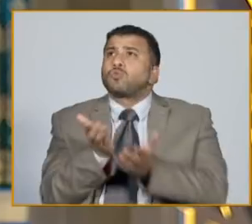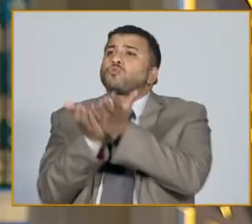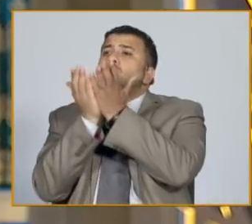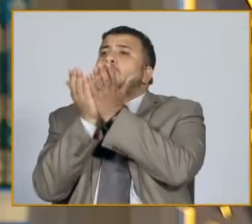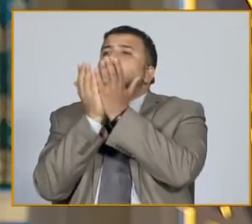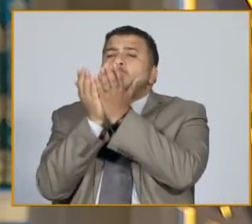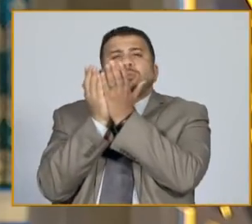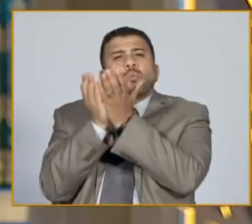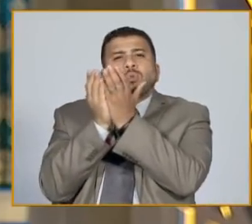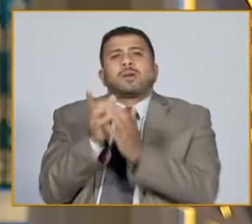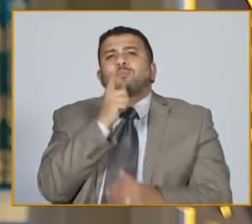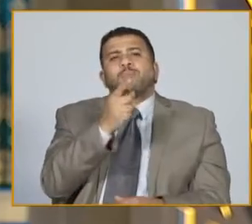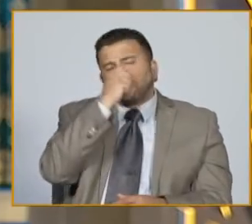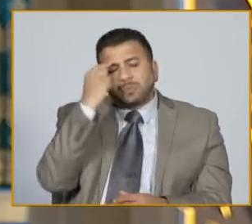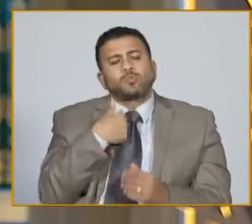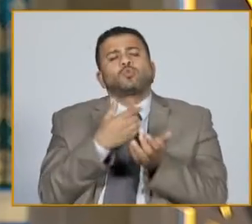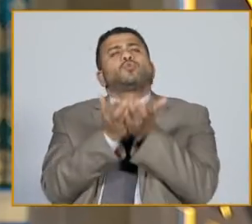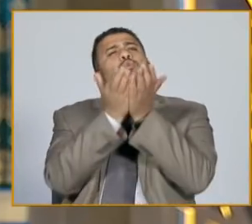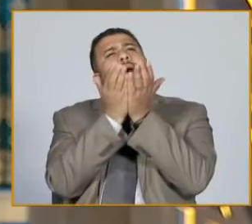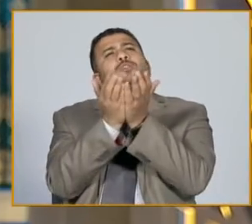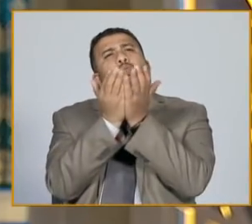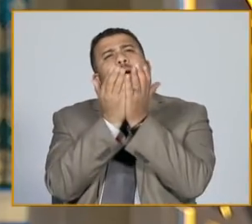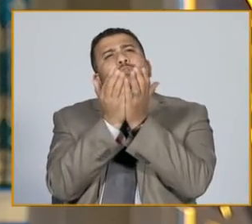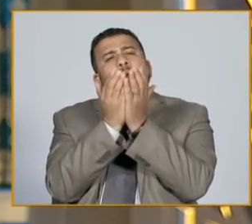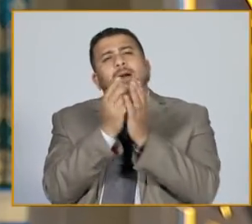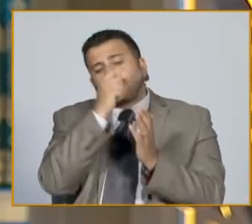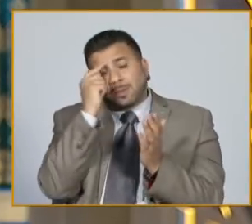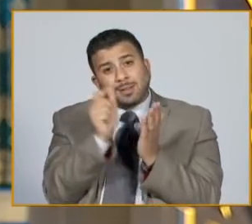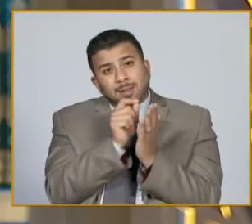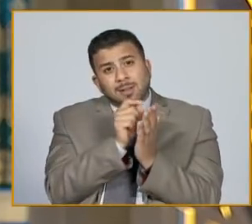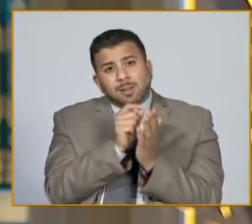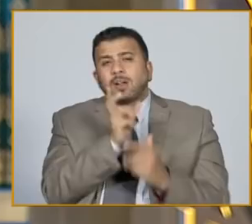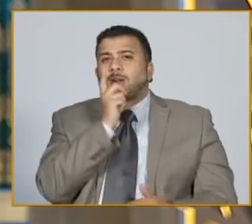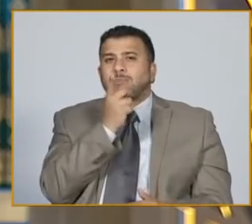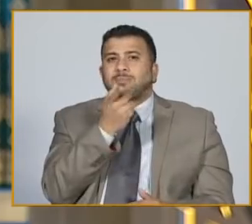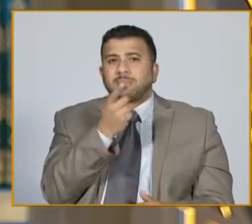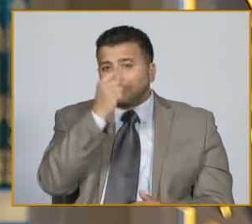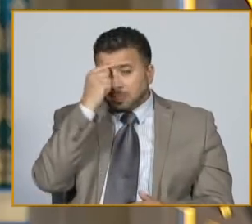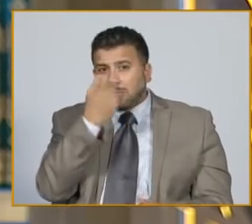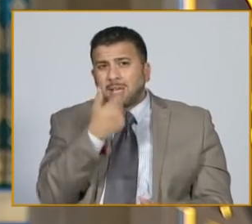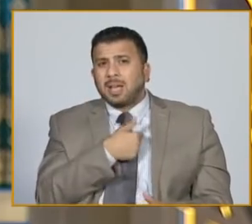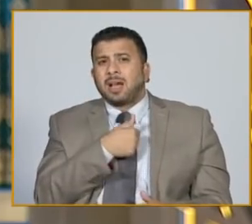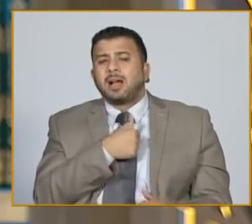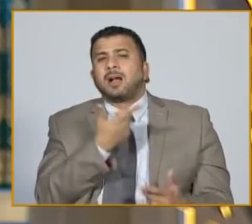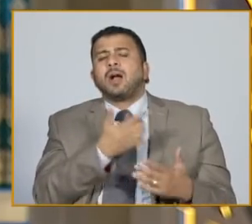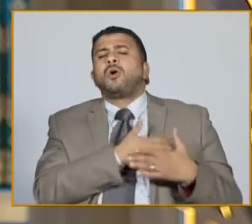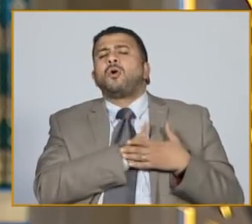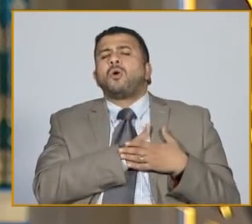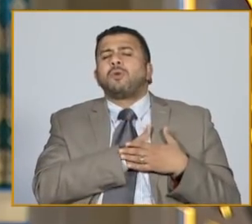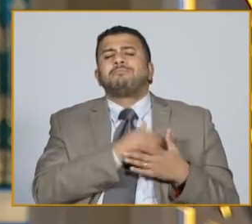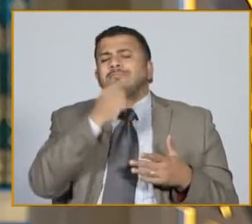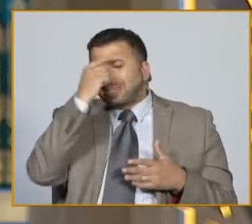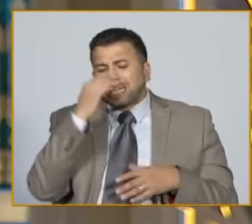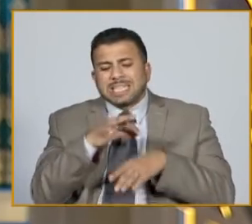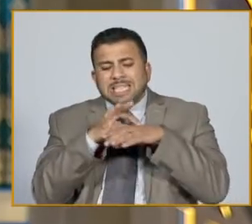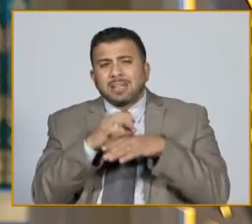المقضي، رد المقدر مما لا يحبه الإنسان من القدر، بمعنى أن الإنسان